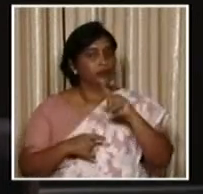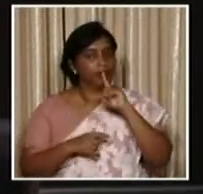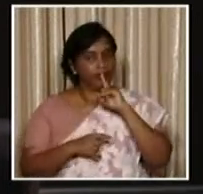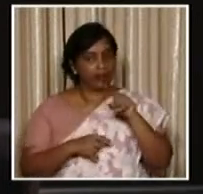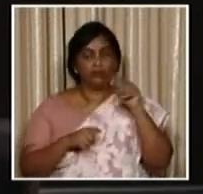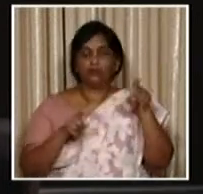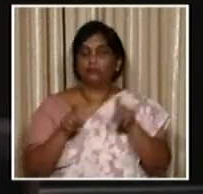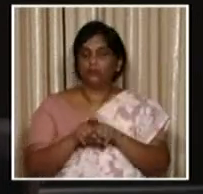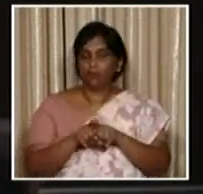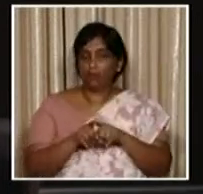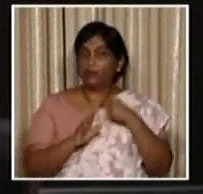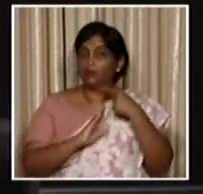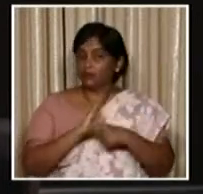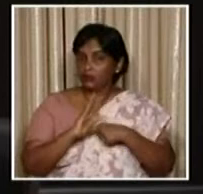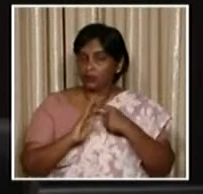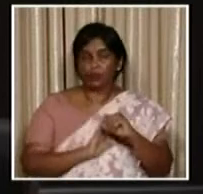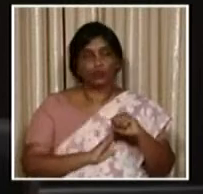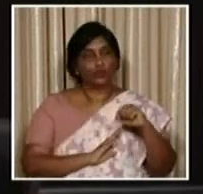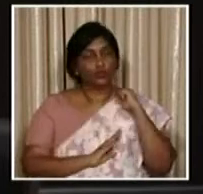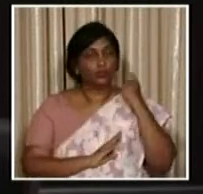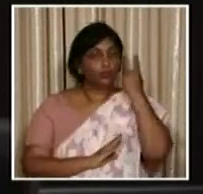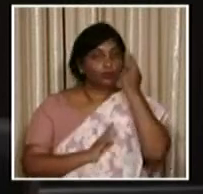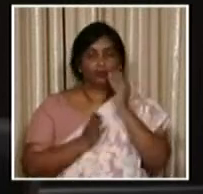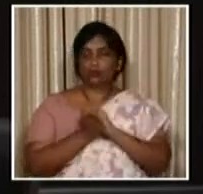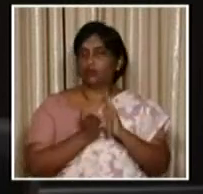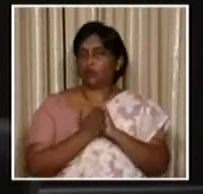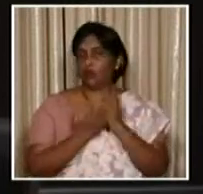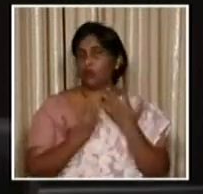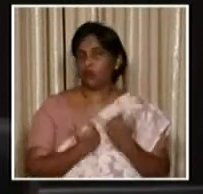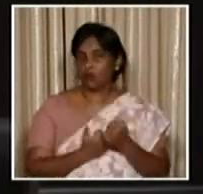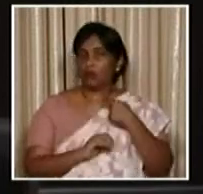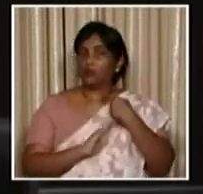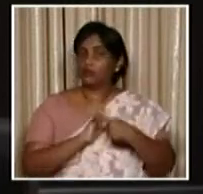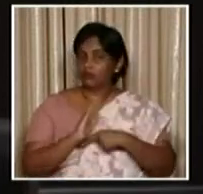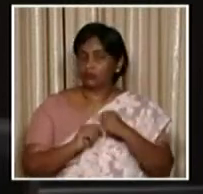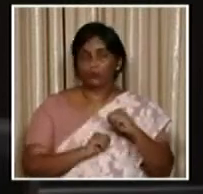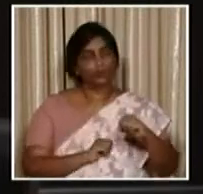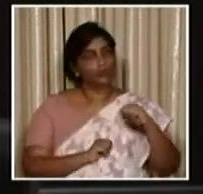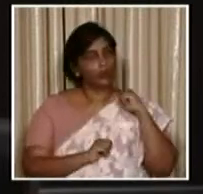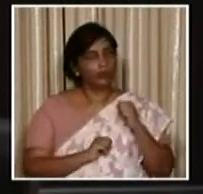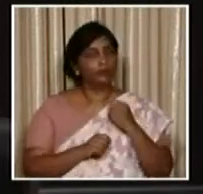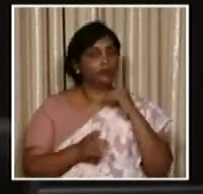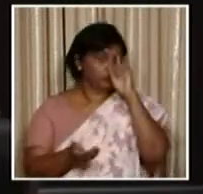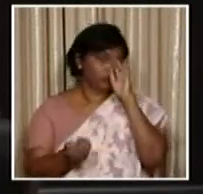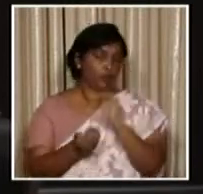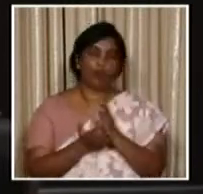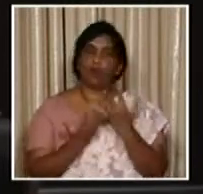කියනවා. ඒ නිසා රටට ශක්තිමත් බුද්ධි සේවාවක් අවශ්‍යයි. රටට ශක්තිමත්